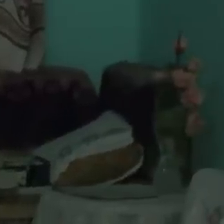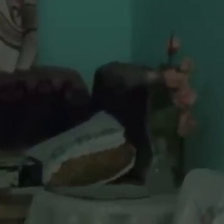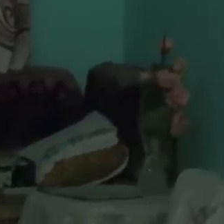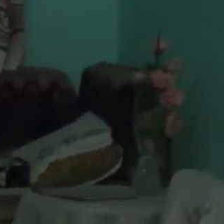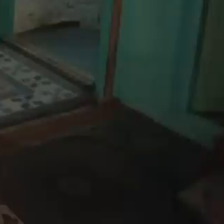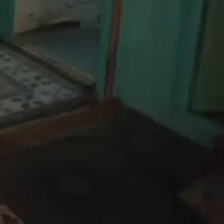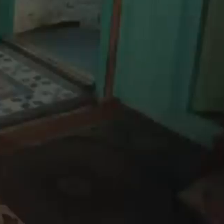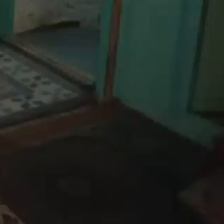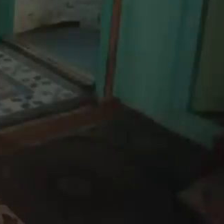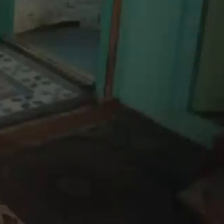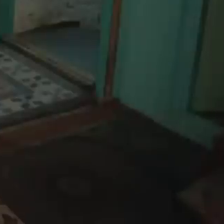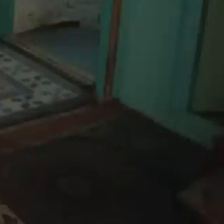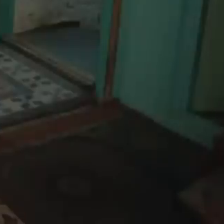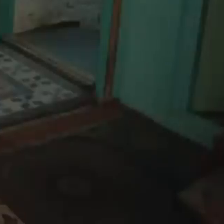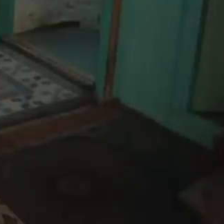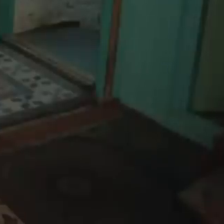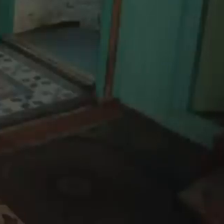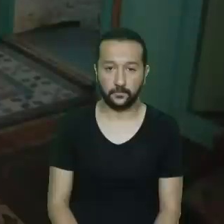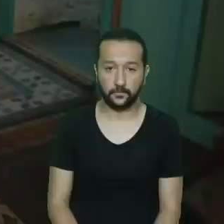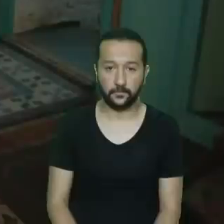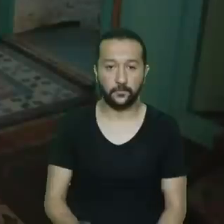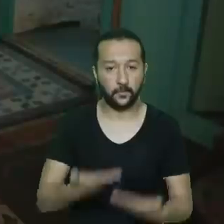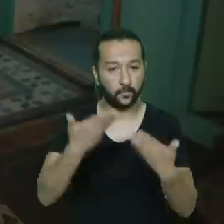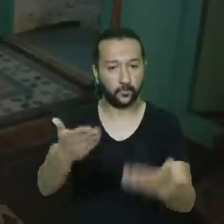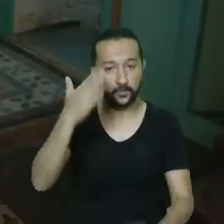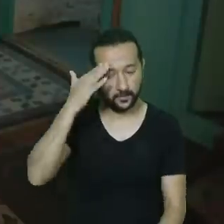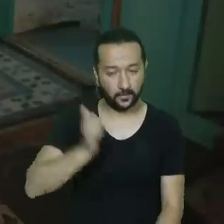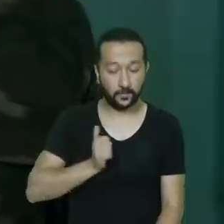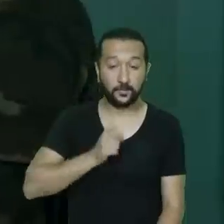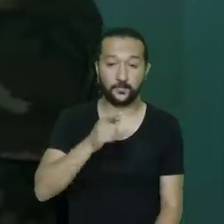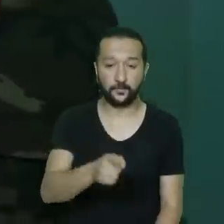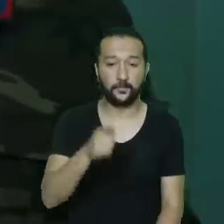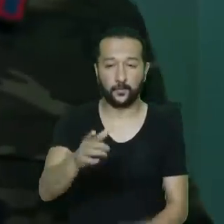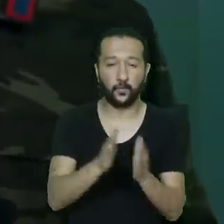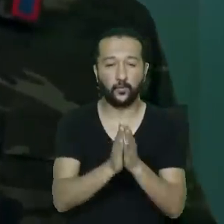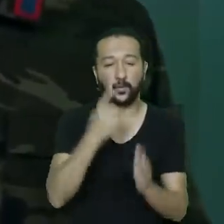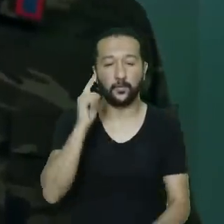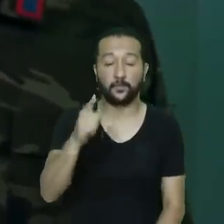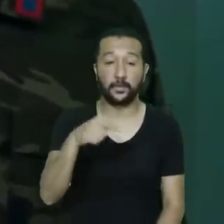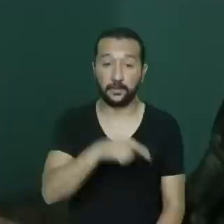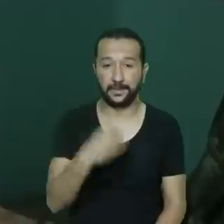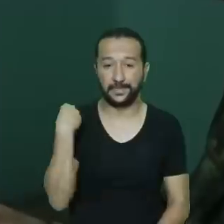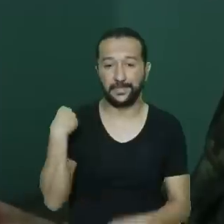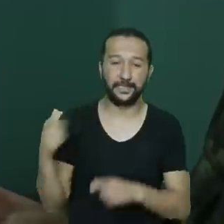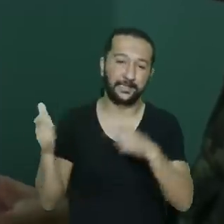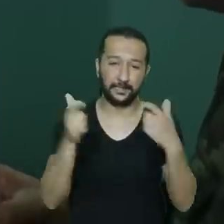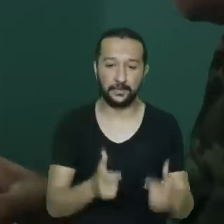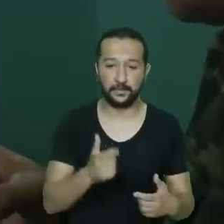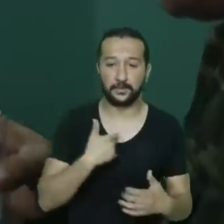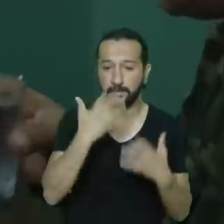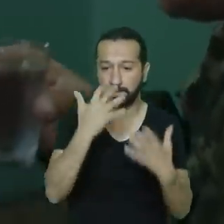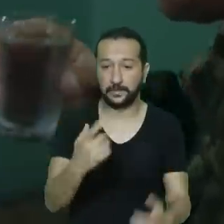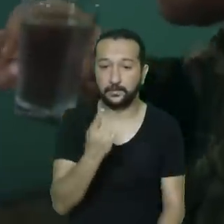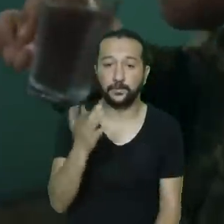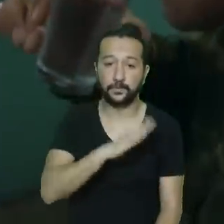Komutan salonda gezinirken Hüseyin bardağı getirdi. Buyursunlar komutanım. Kusura kalmayın. Yeni taşındık. İkram